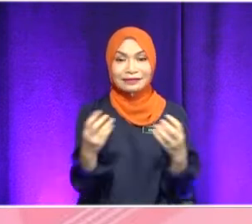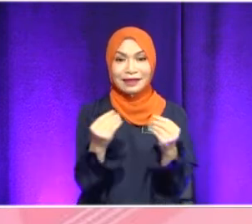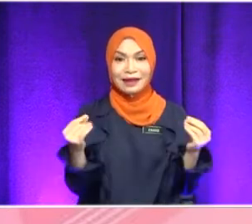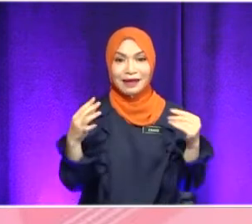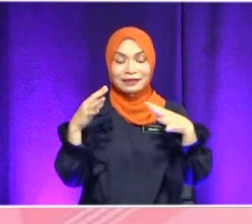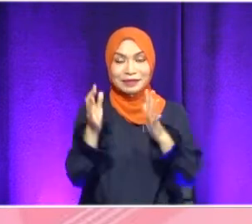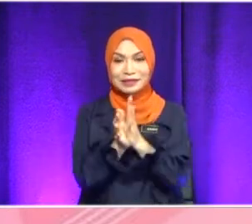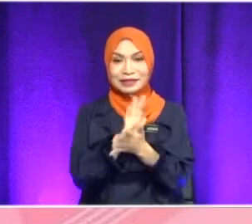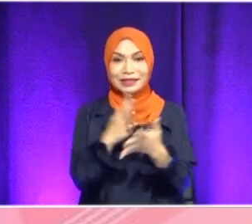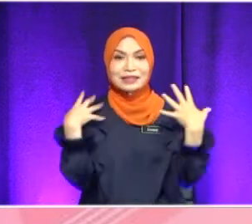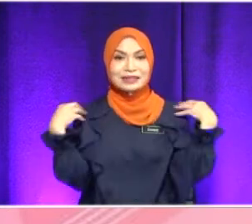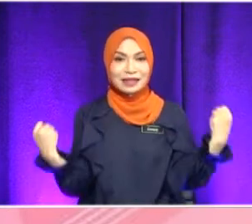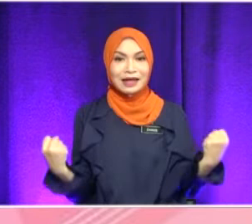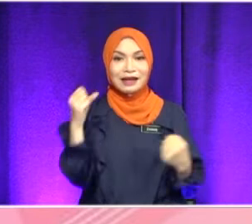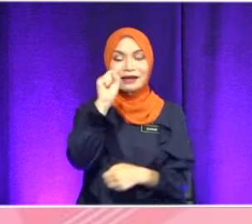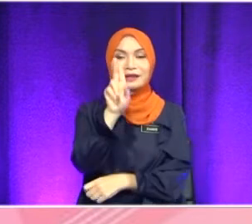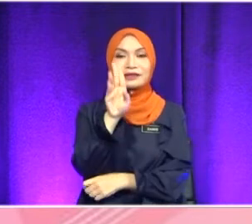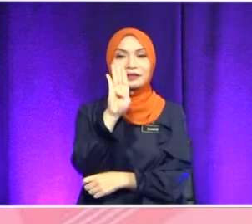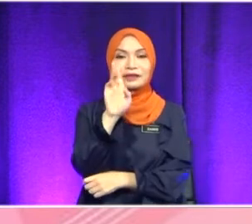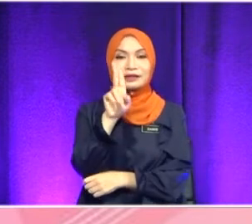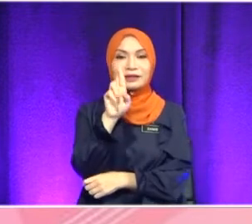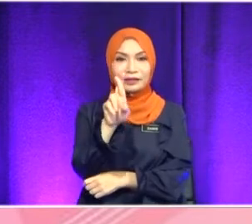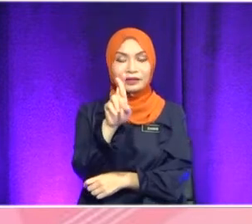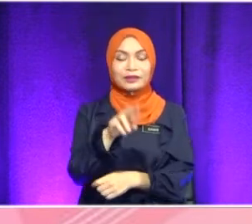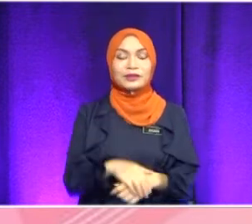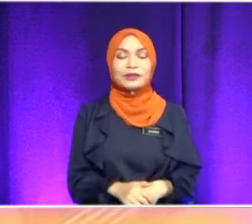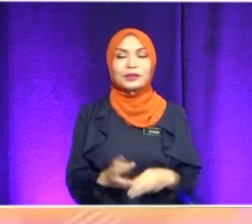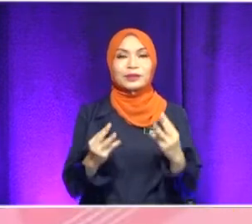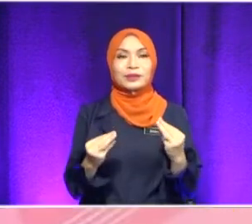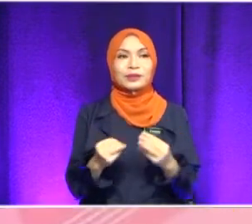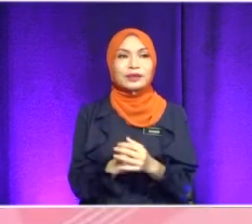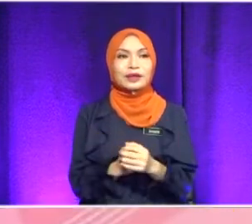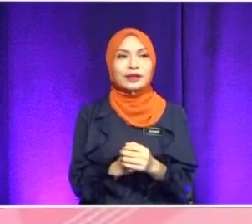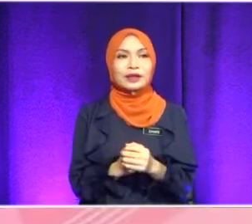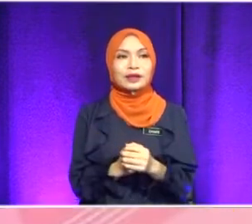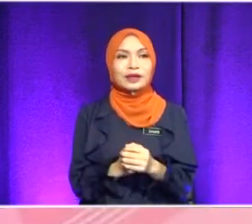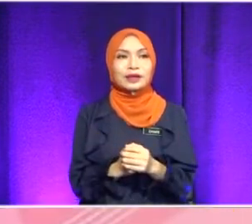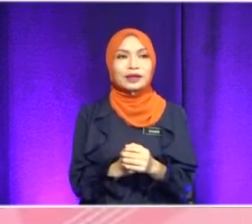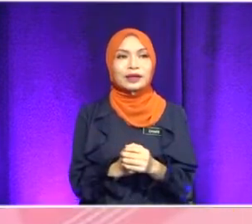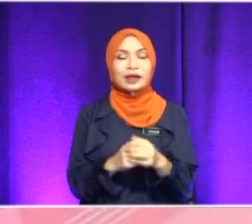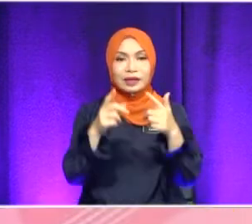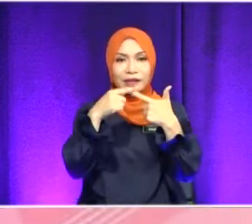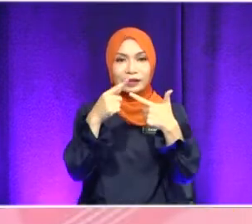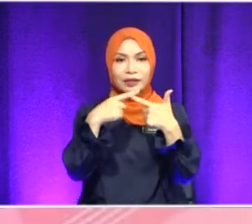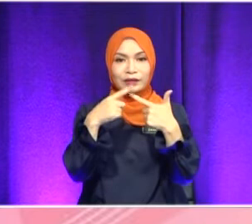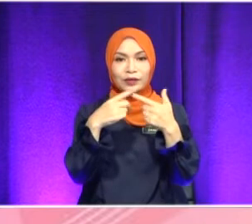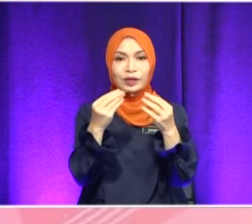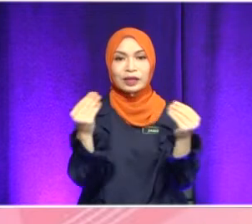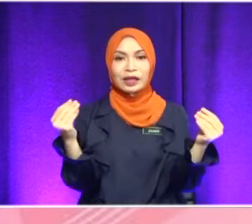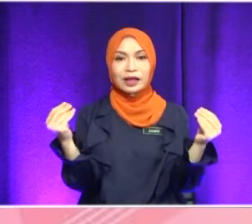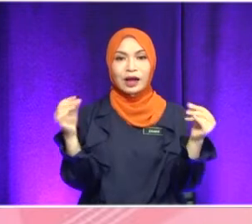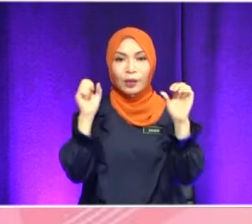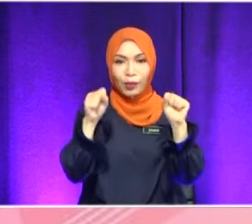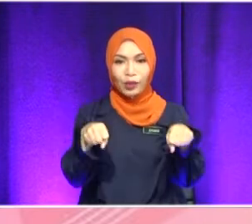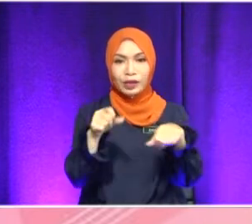bezel ada yang pelukan itu jauh lebih diunggulkan netizen kurang Oke Yang kedua kita ada tanah tadi dapat digunakan